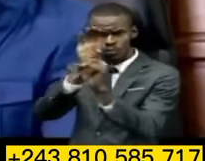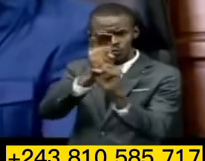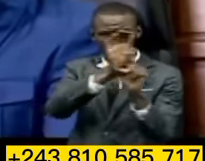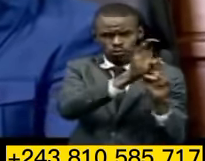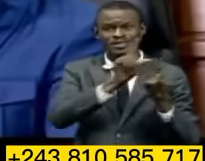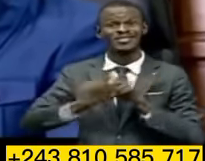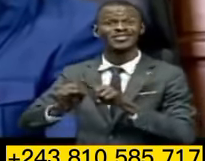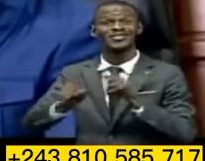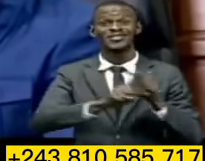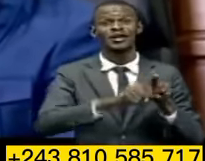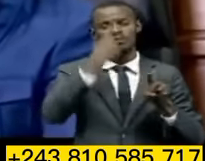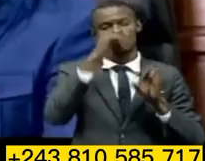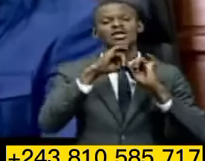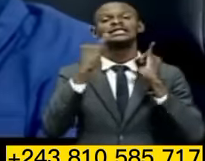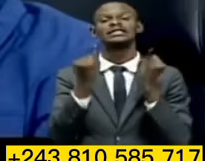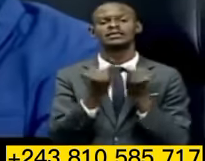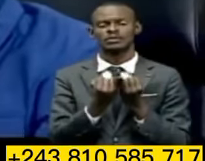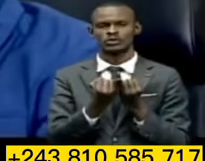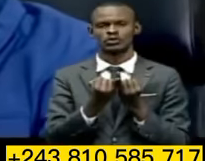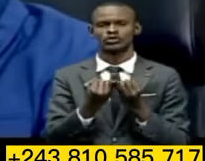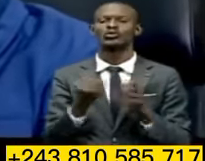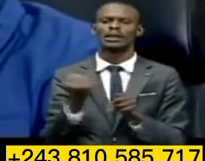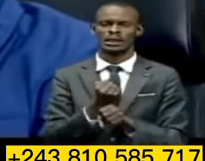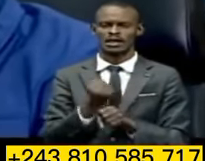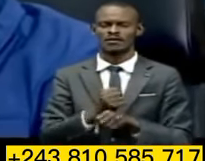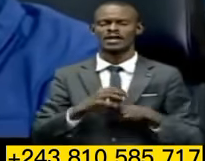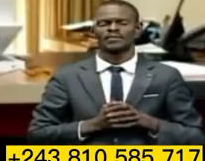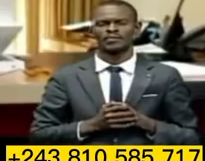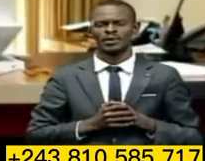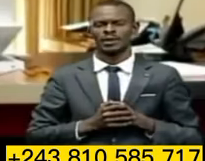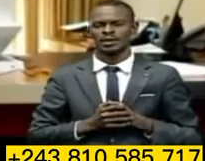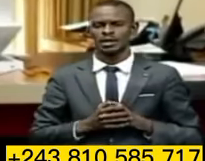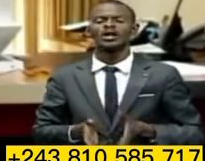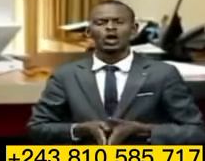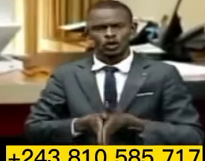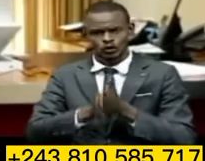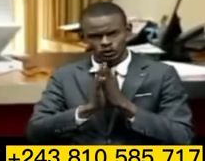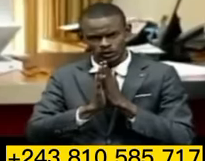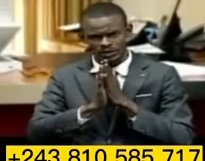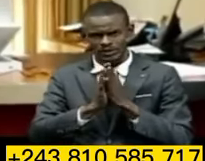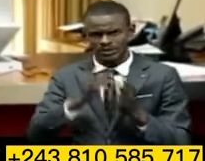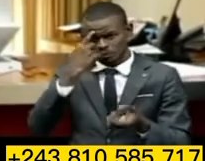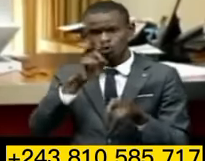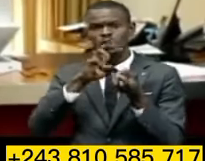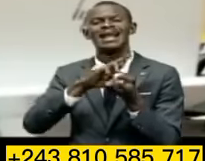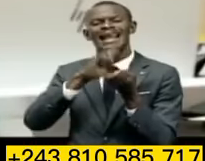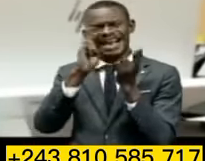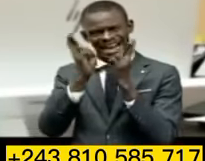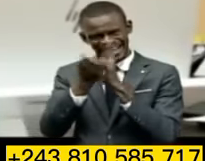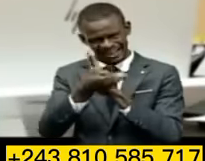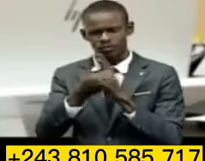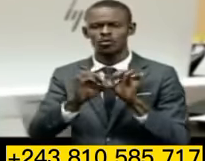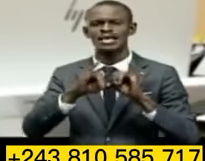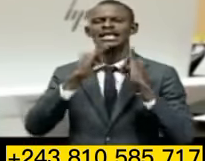Conseil l'autorisation de procéder au lancement des activités liées à la réforme du 16 septembre 2022, la ministre de l'Emploi,